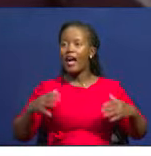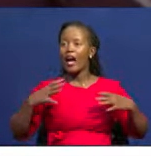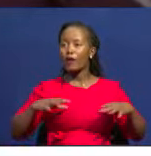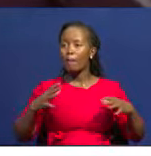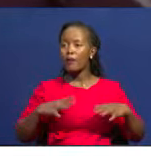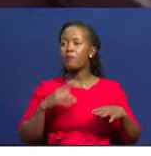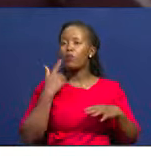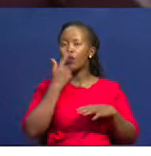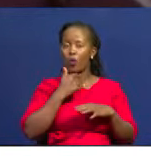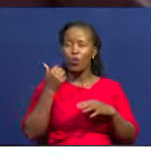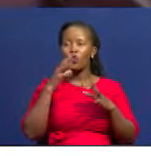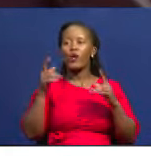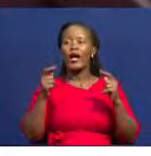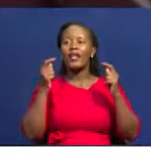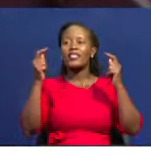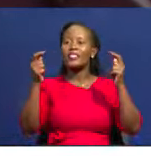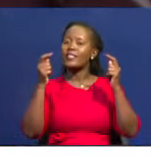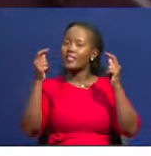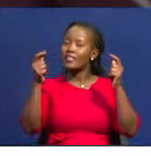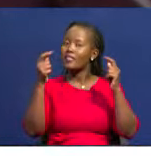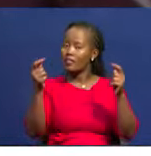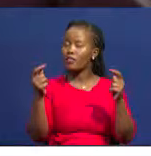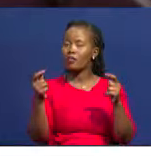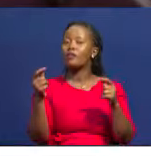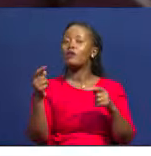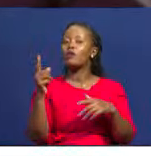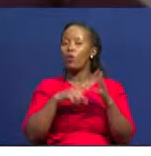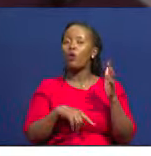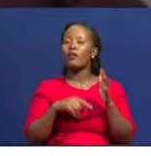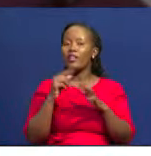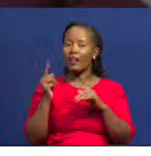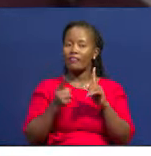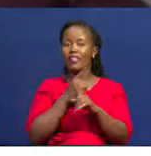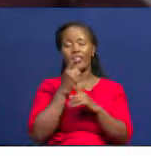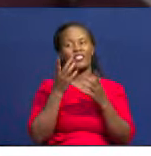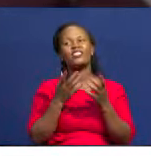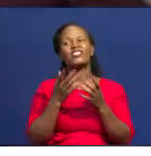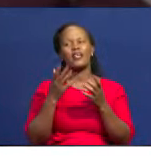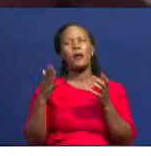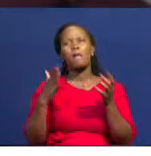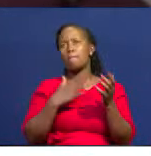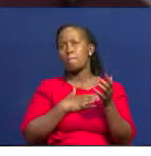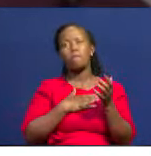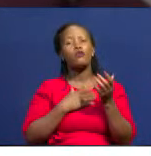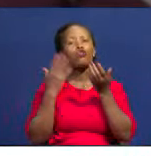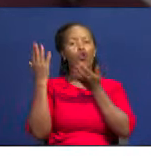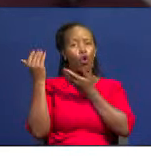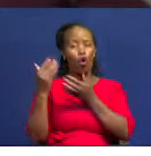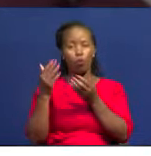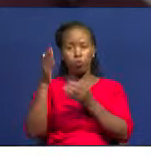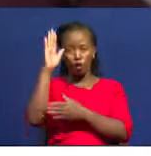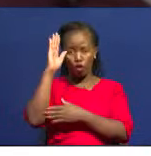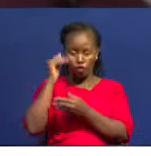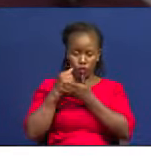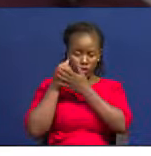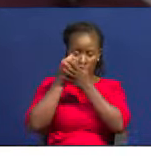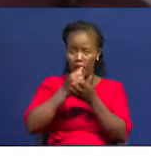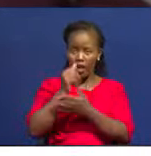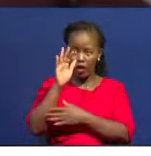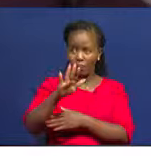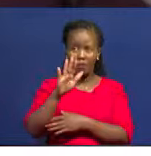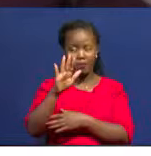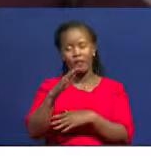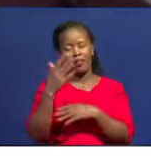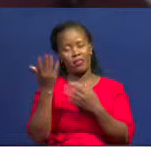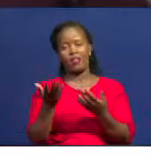Those young people, what they have started, I hope to God he will help them to finish